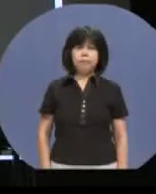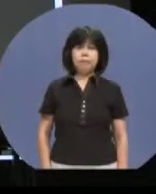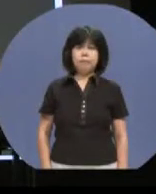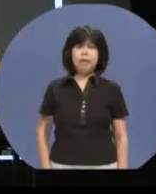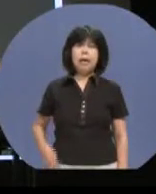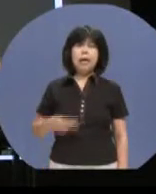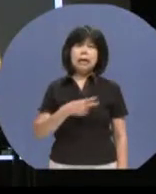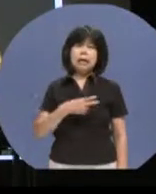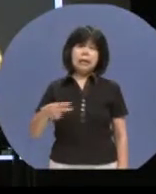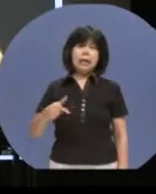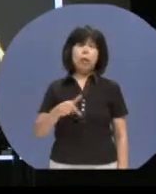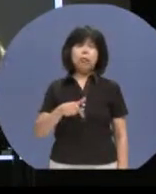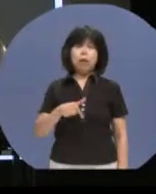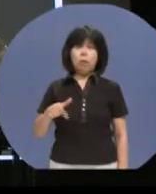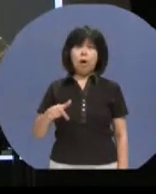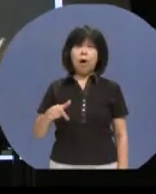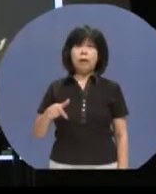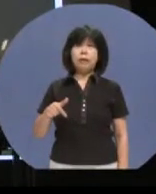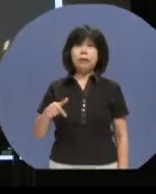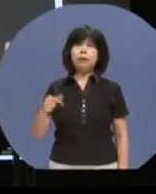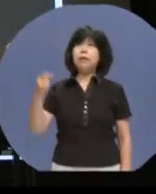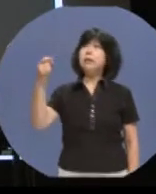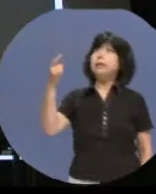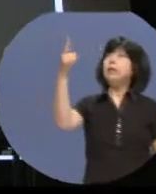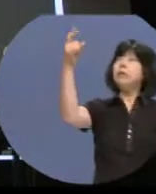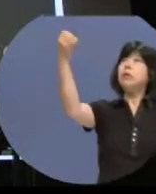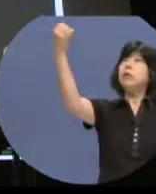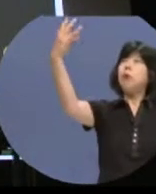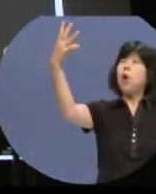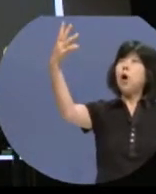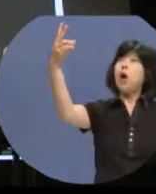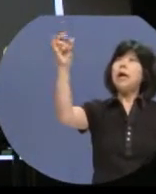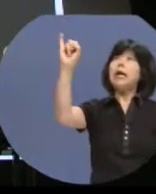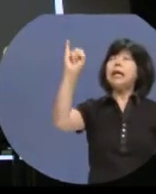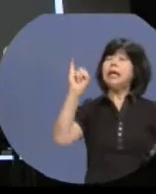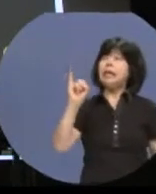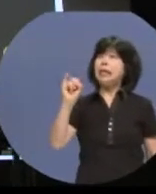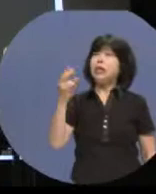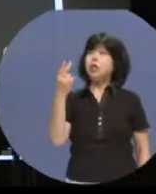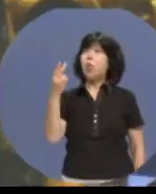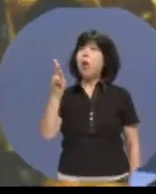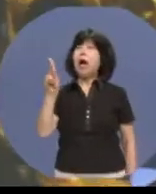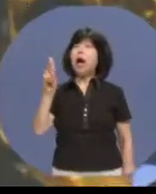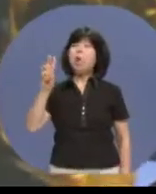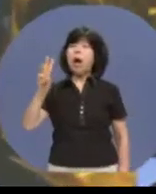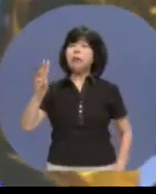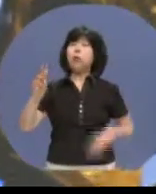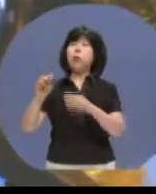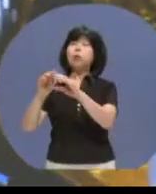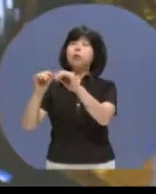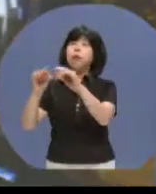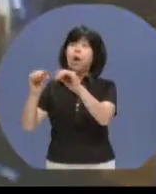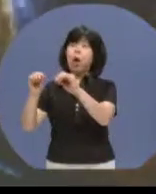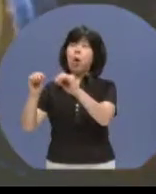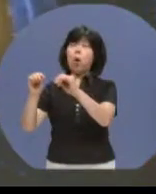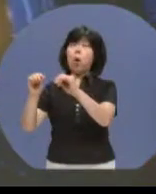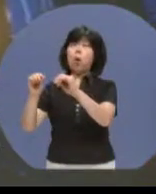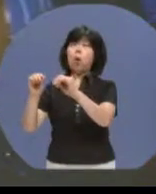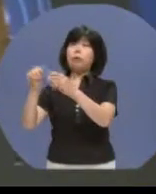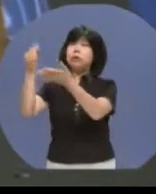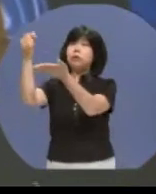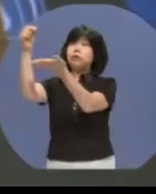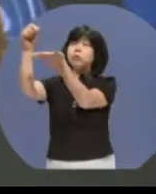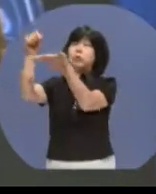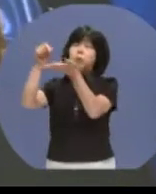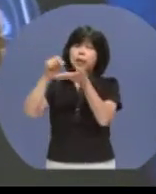続いて第2部では、7年の歳月をかけて小惑星糸川の砂を地球に持ち帰ったこと